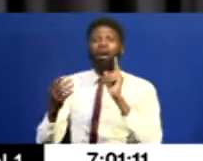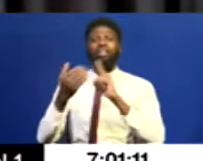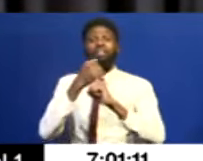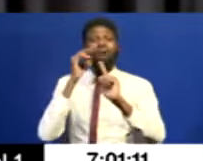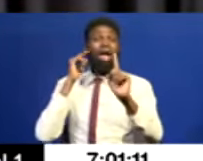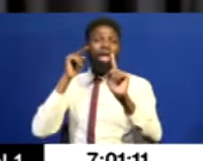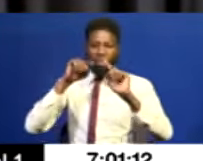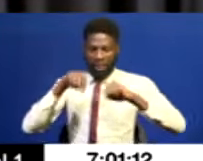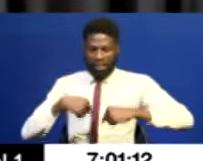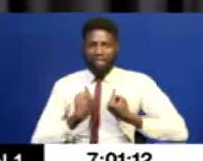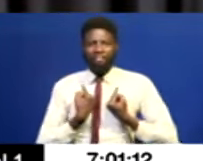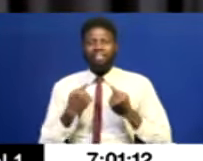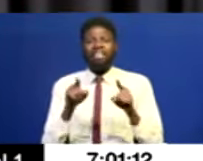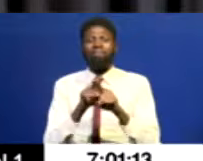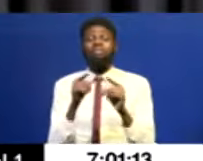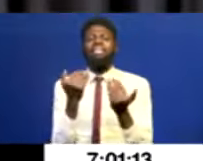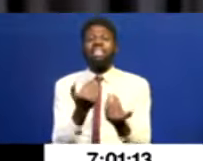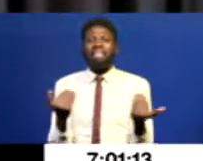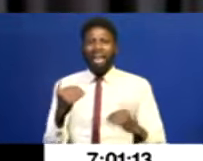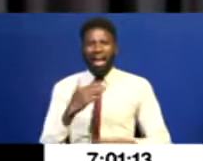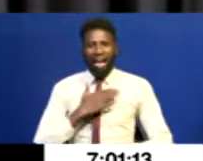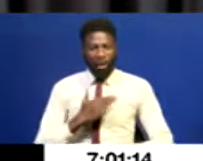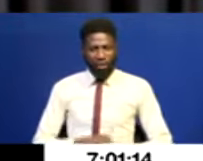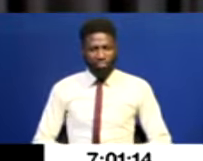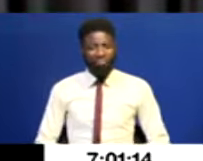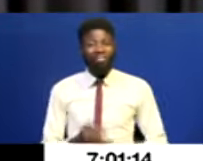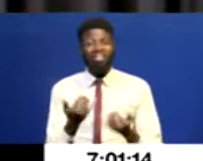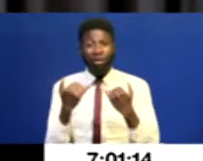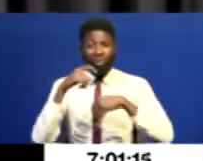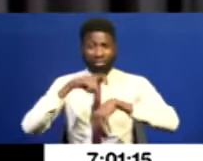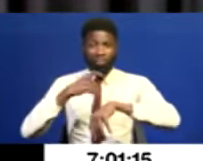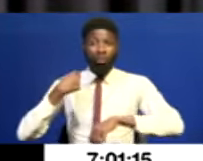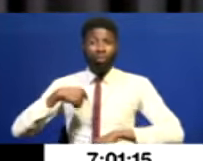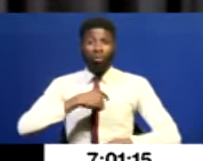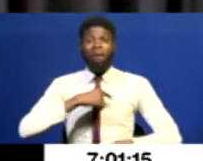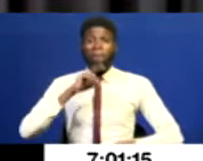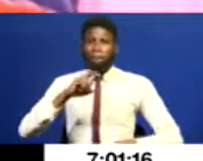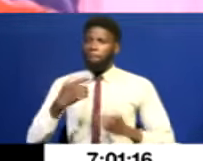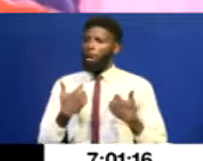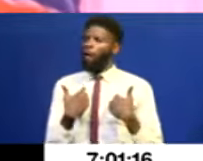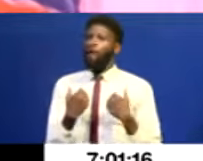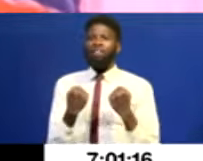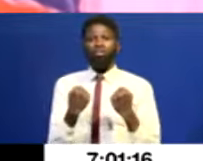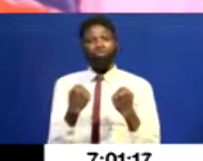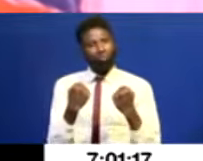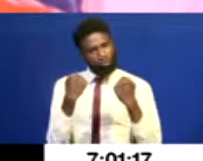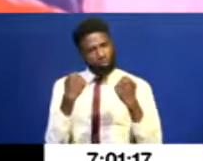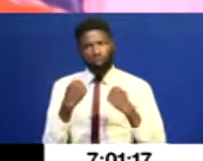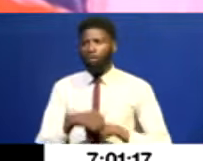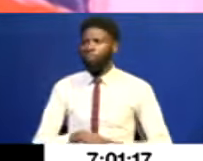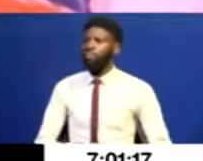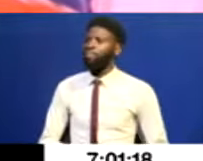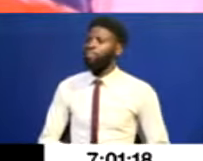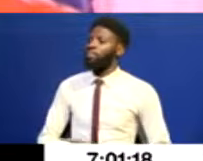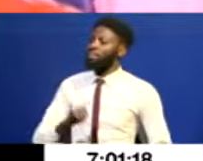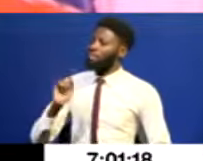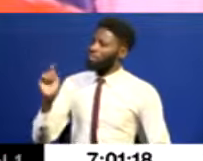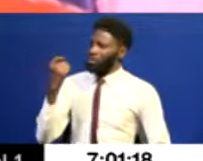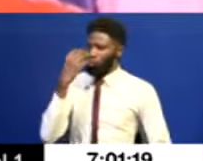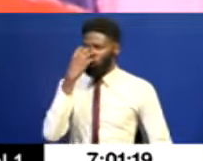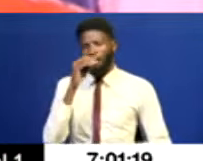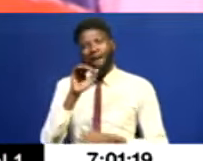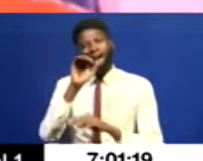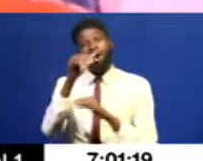children. It is time to be bold and brave. Rais Ruto aliwarai wakosoaji wa mswada